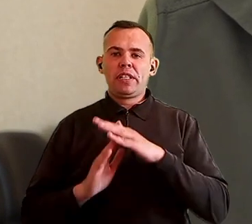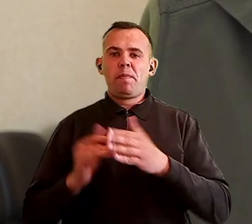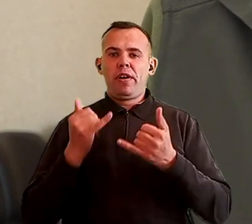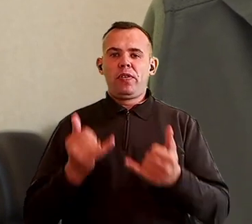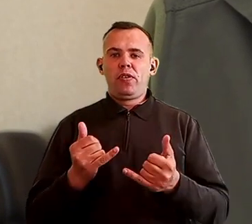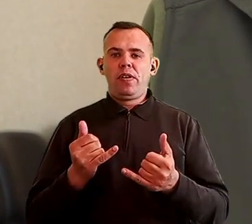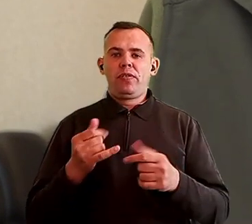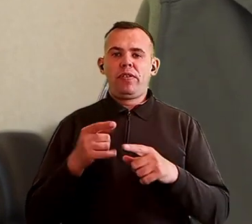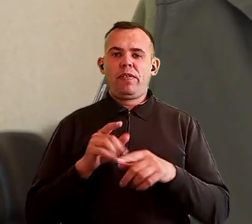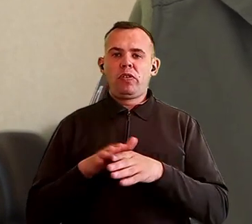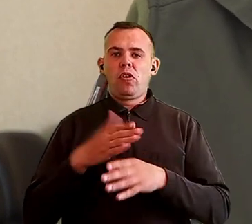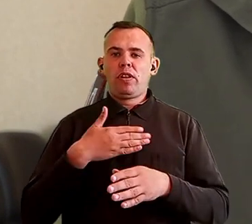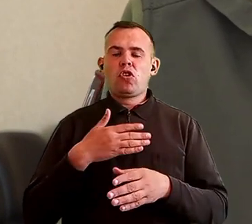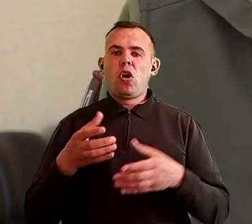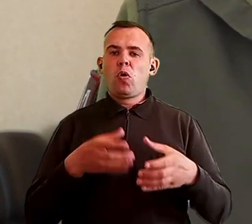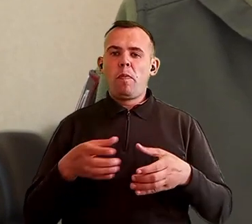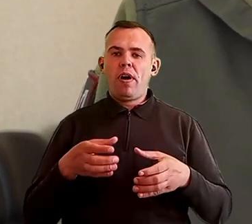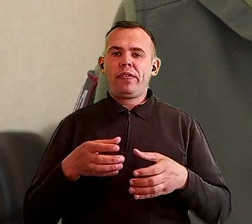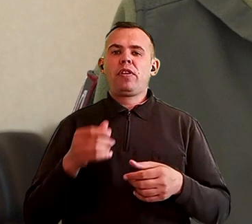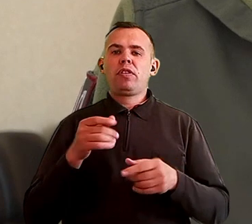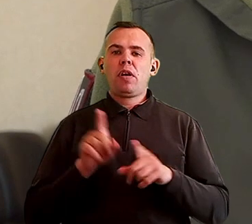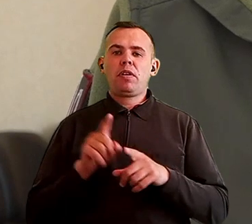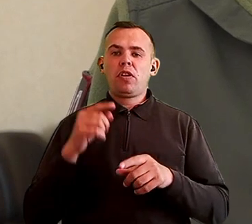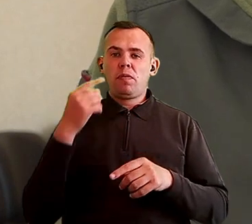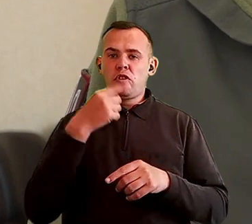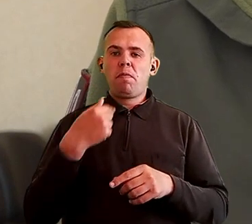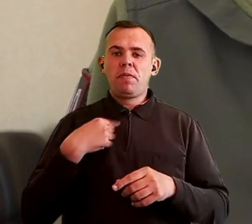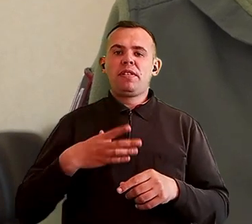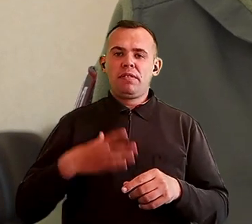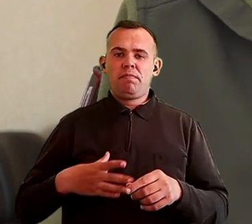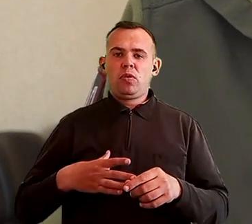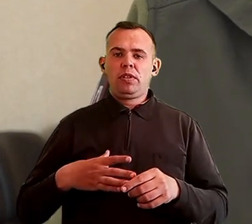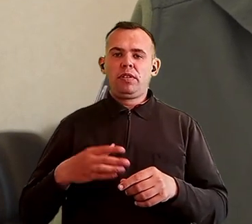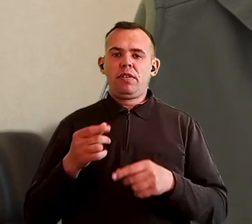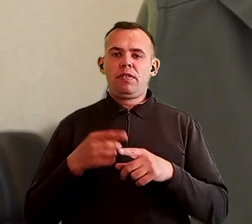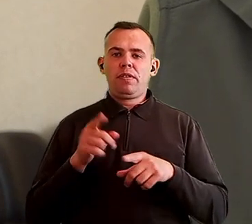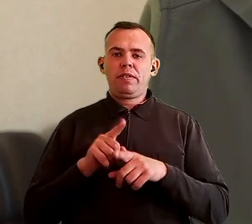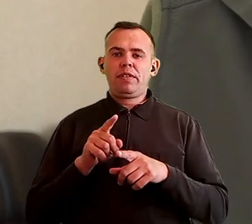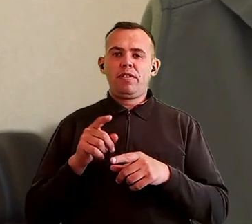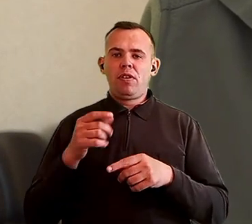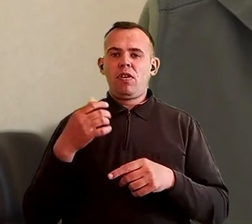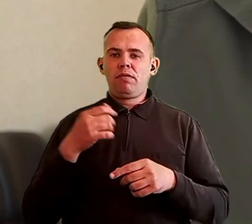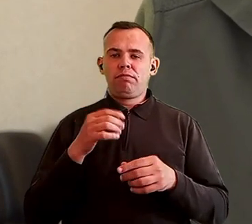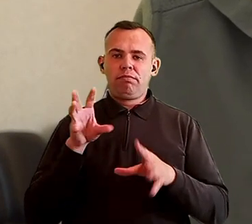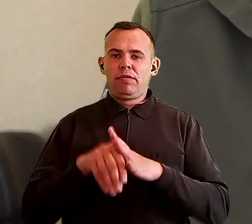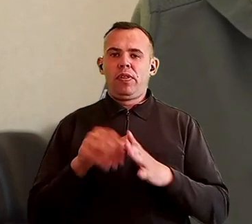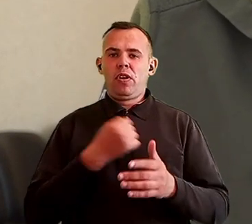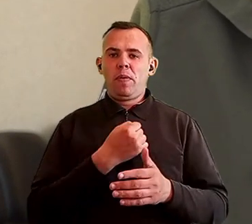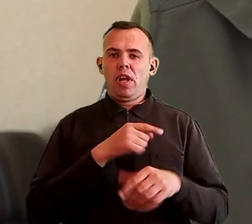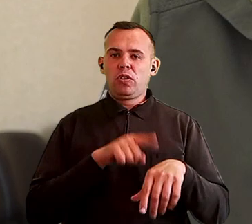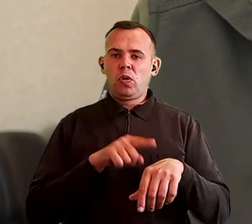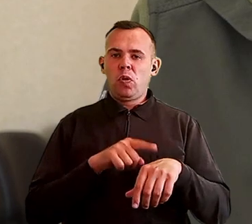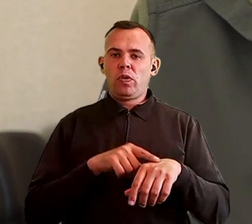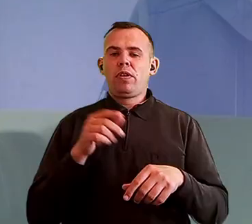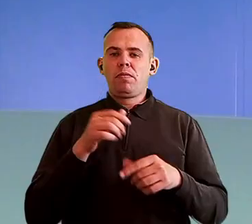нашої економіки. Тому таким чином ми звузили тривалість самої комендантської години і збільшили сам